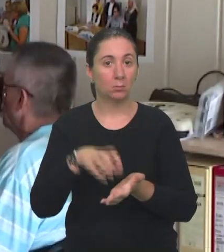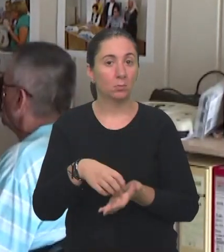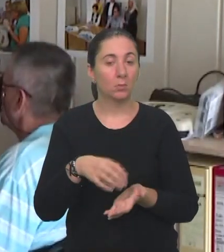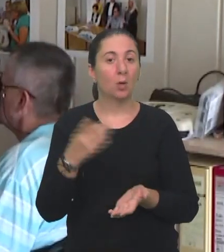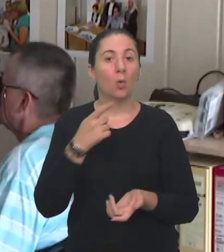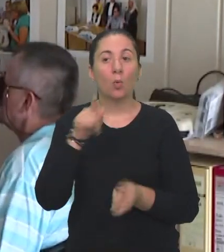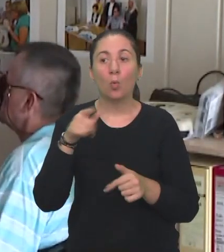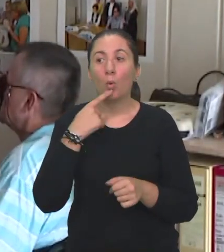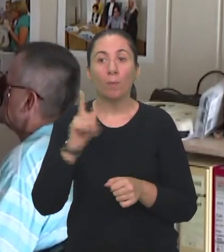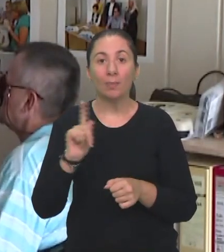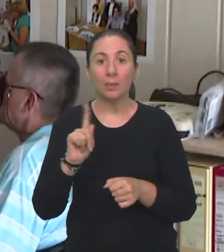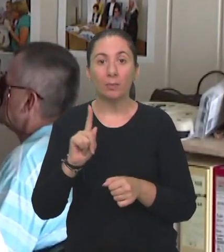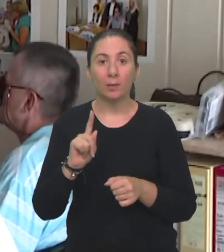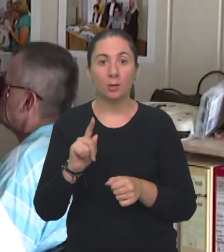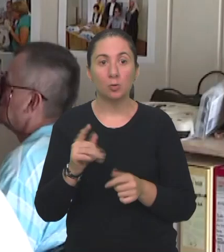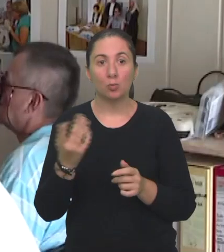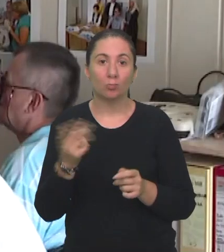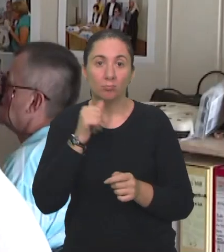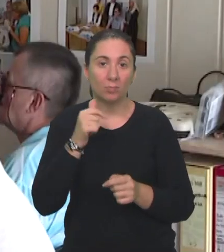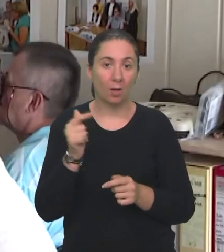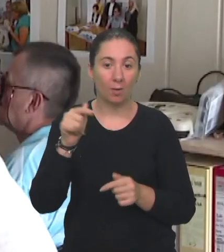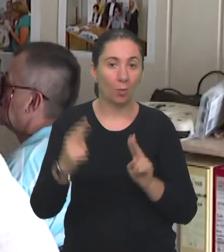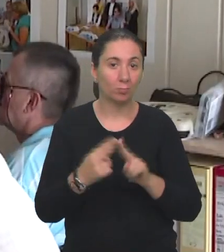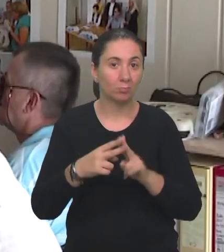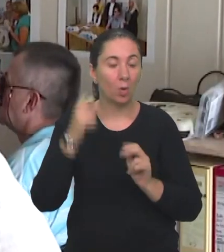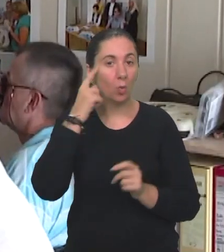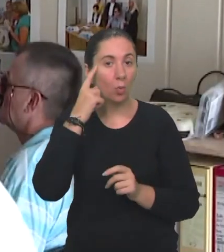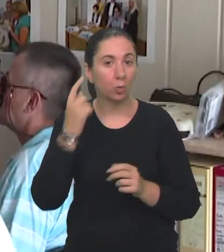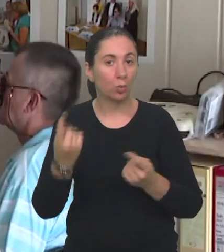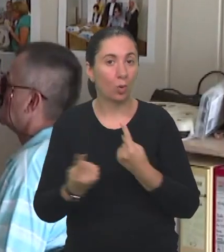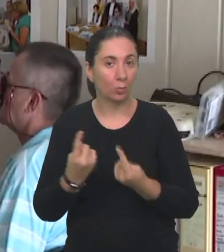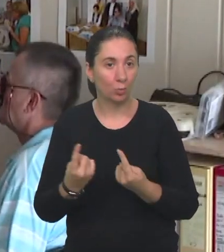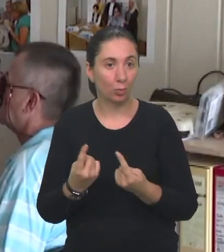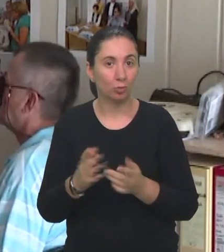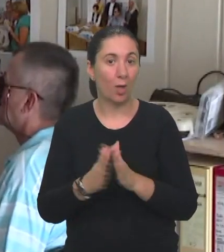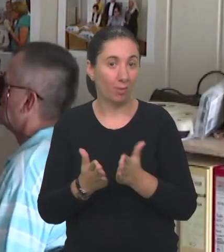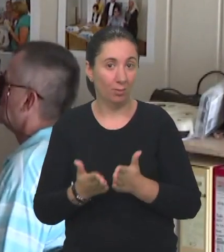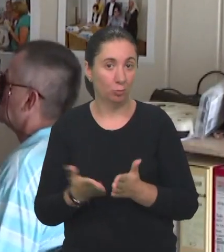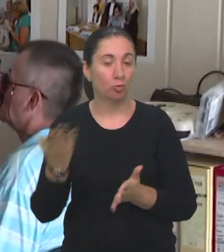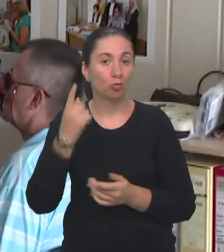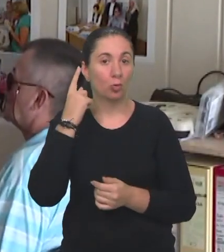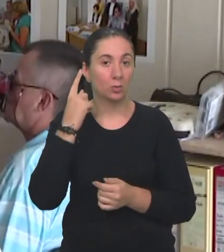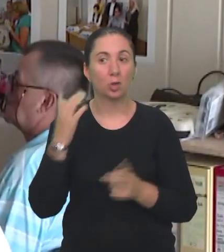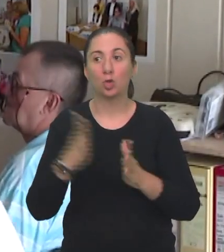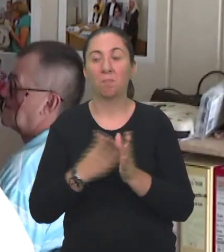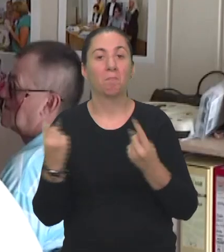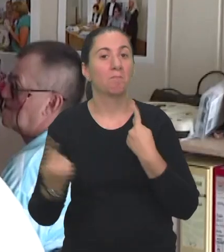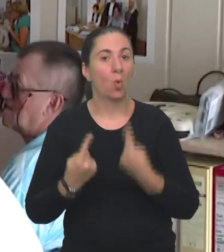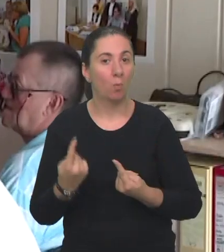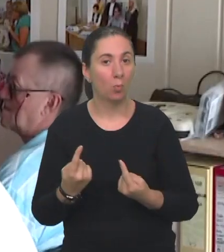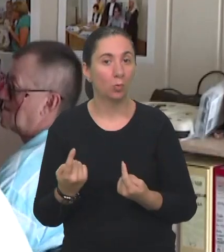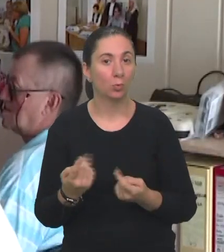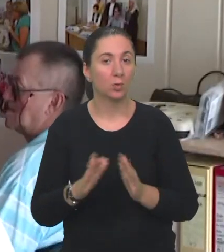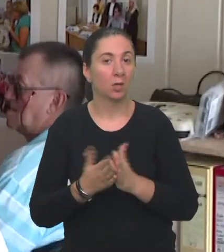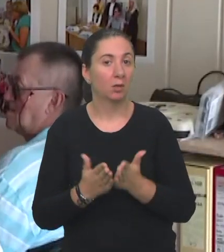onih koji možda i nisu baš previše u prilici ići na slična kulturna događanja, a osobito književna. Što znači promocije,